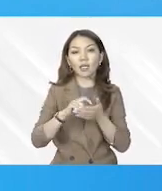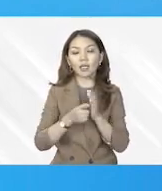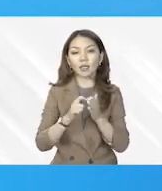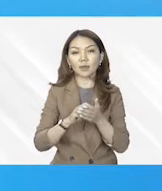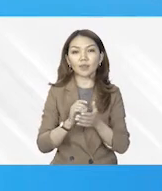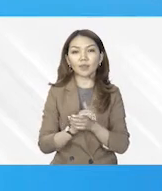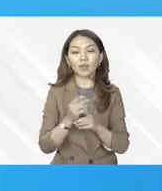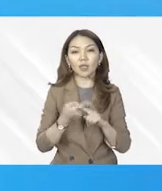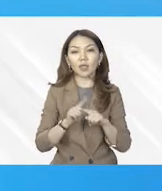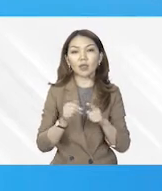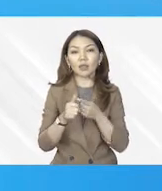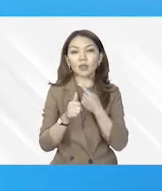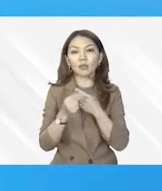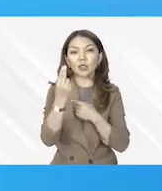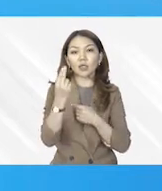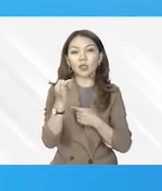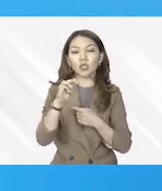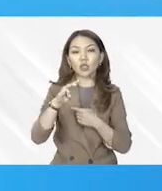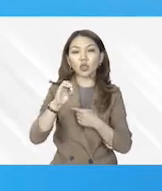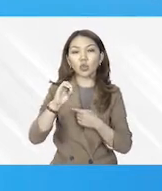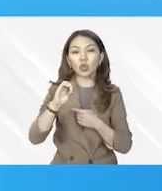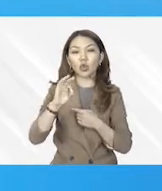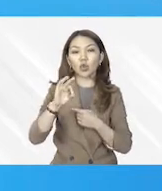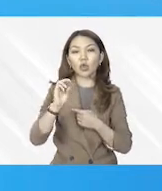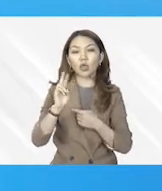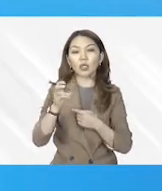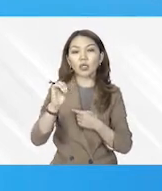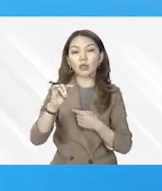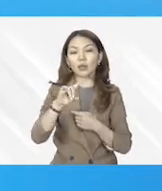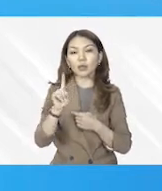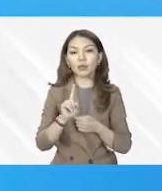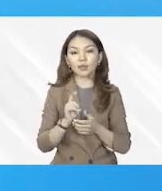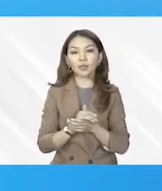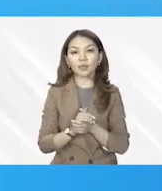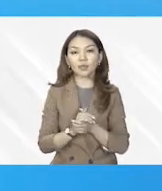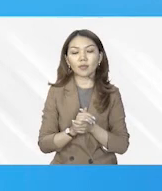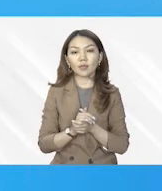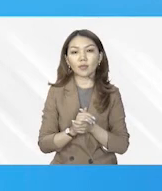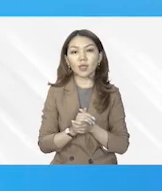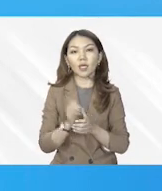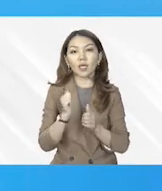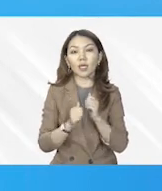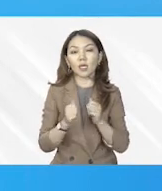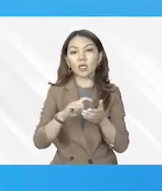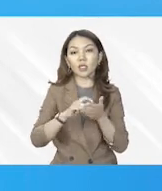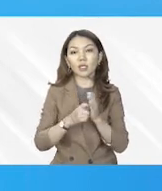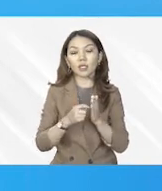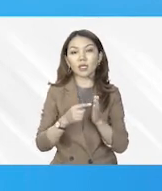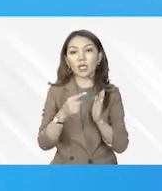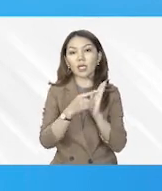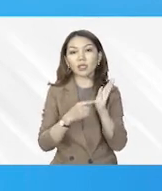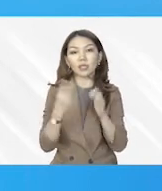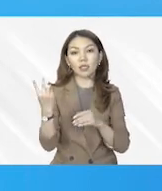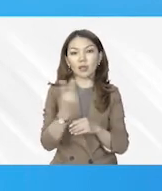разделение называется цитокинез. Так как мейоз 2 начинался с двух клеток, и каждая из этих клеток разделилась